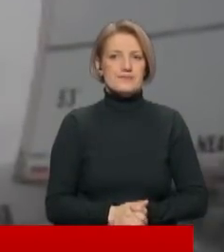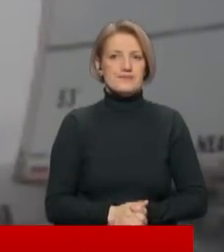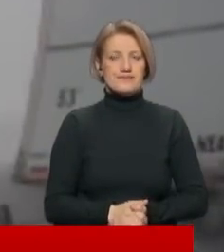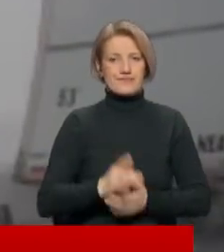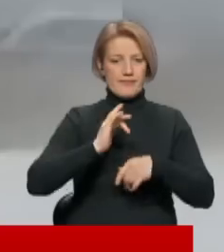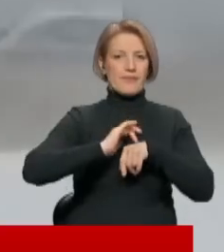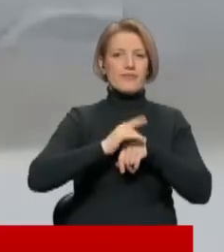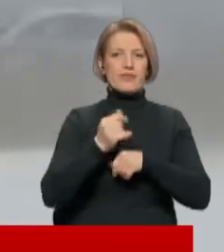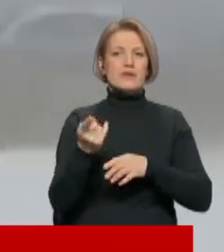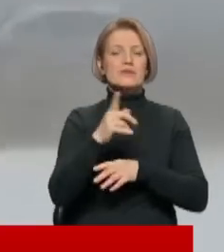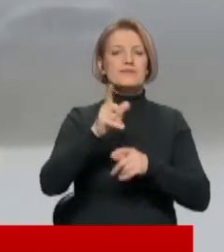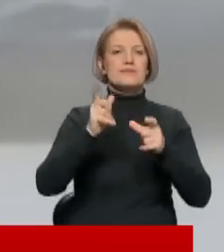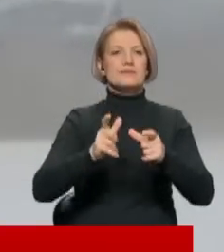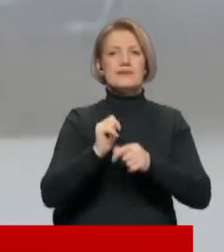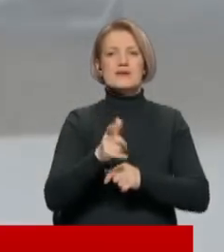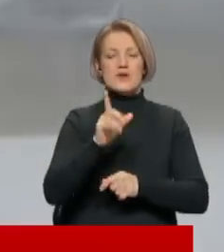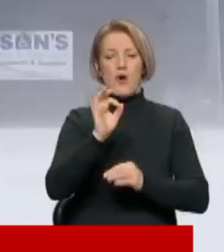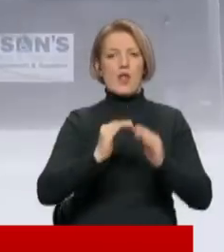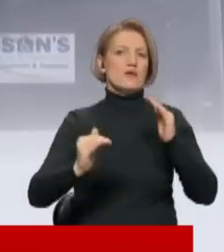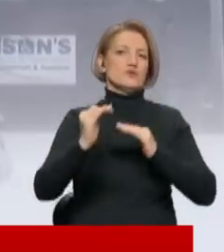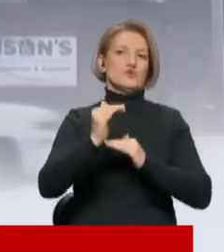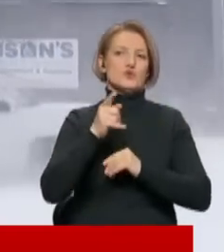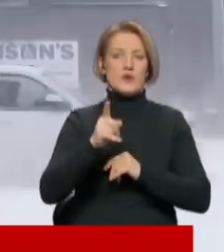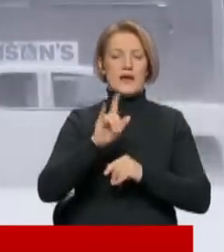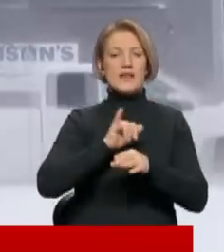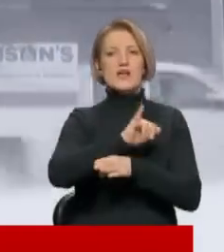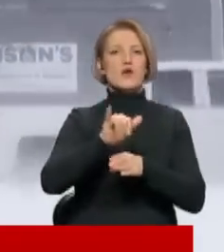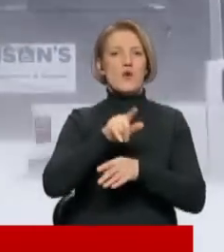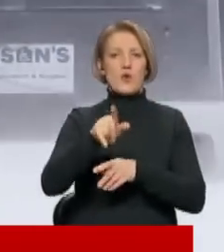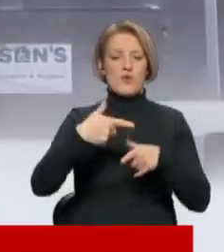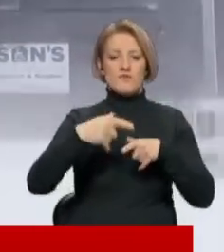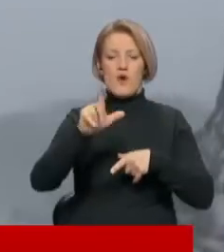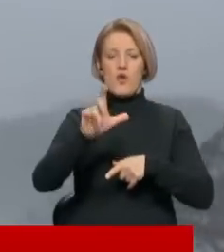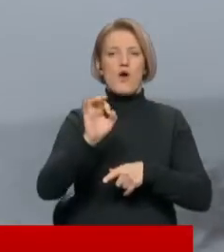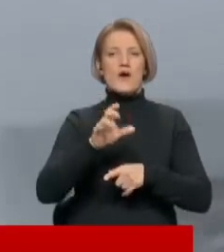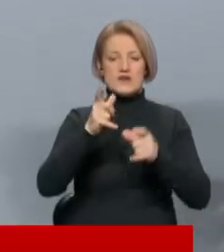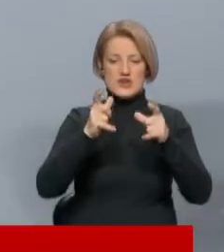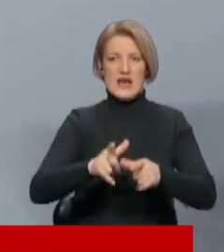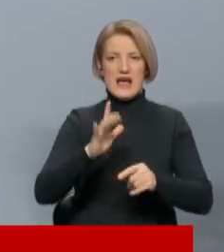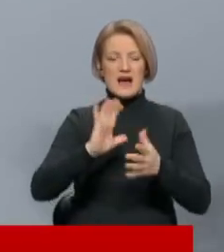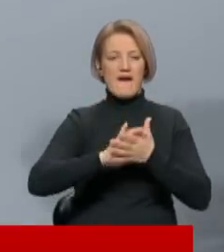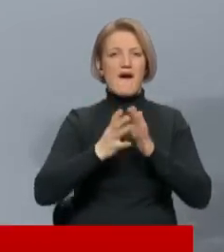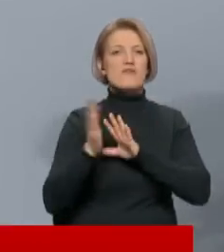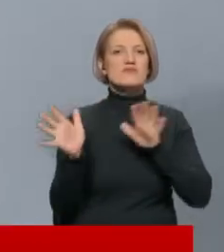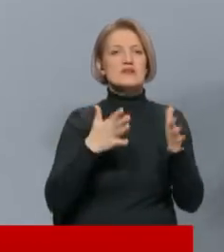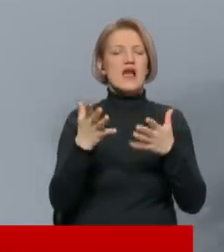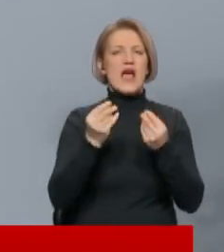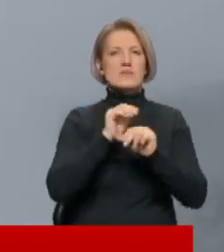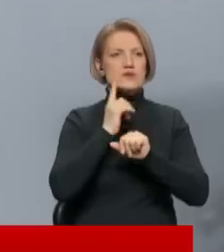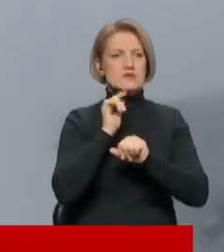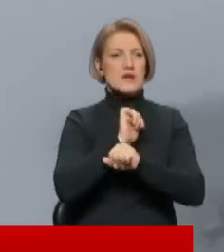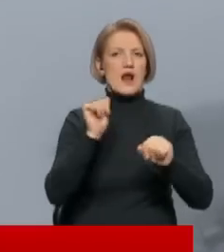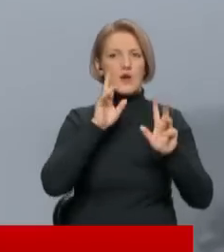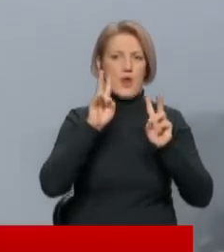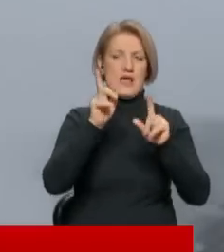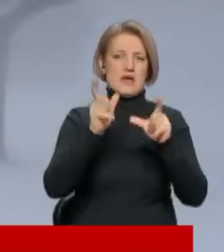ülkede birçok eyalette Olağanüstü hal ilan edildi New York eyaletinin solo şehri kar fırtınasında en çok etkilenen yerlerden biri